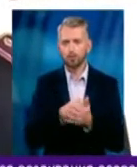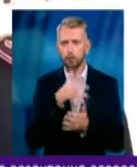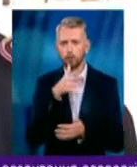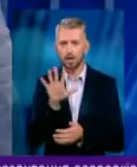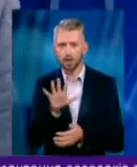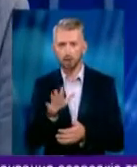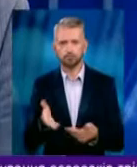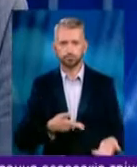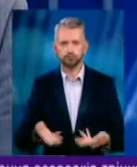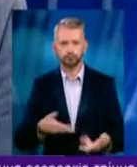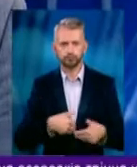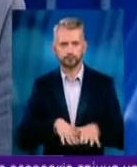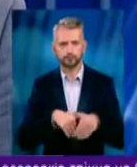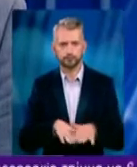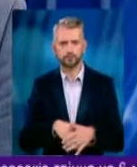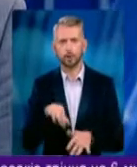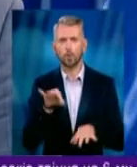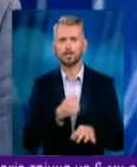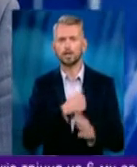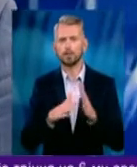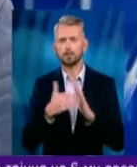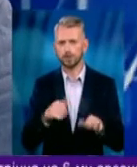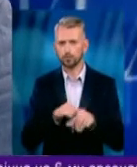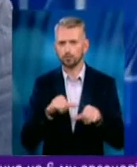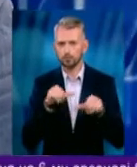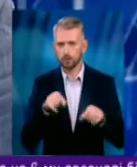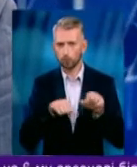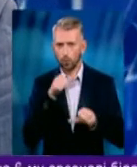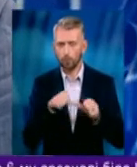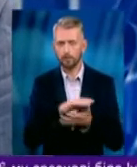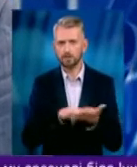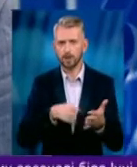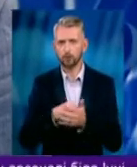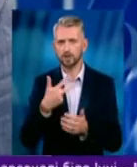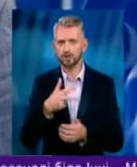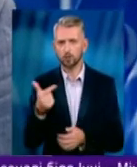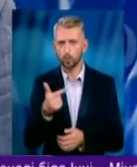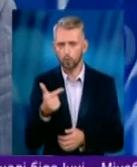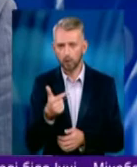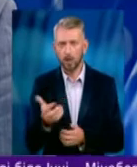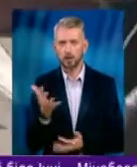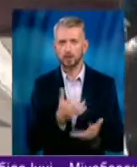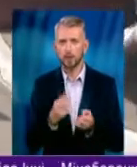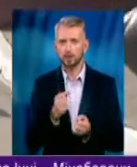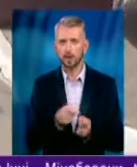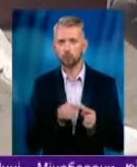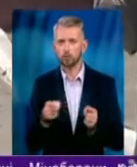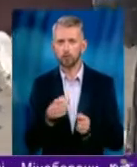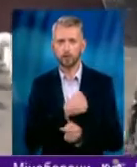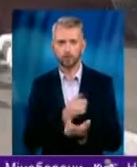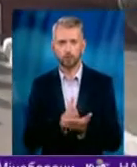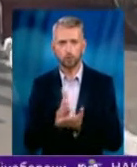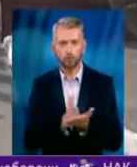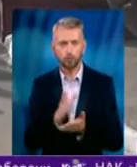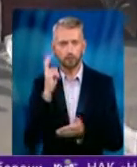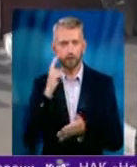маршируємо. Осінній призов набирає обертів. Цього року він триватиме до 30 грудня. Набрати на строкову військову